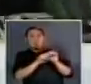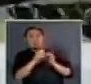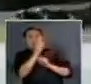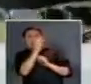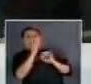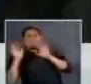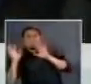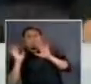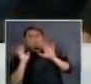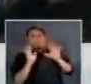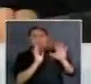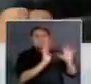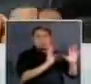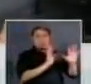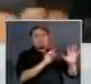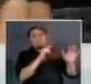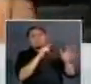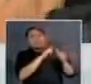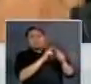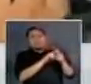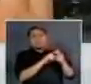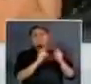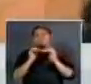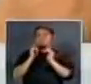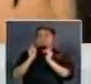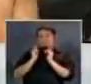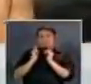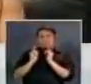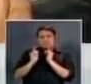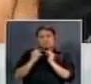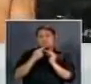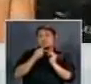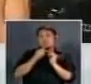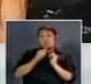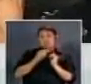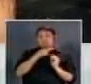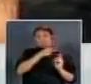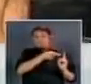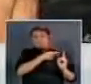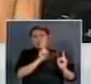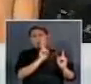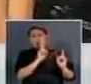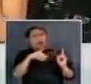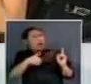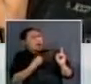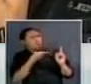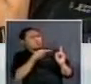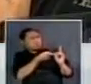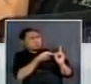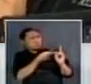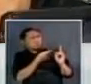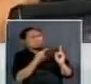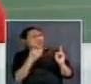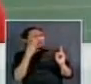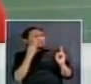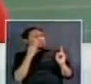at nagbigay din lang siya ng panayam. Ayon sa kanya, tinanong natin siya kung ano, kamusta ang kanyang journey sa